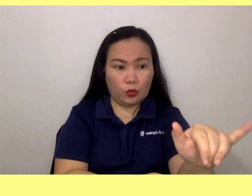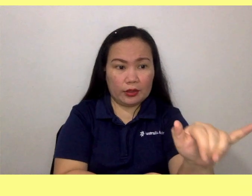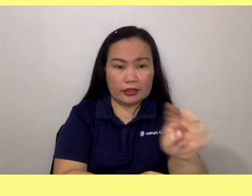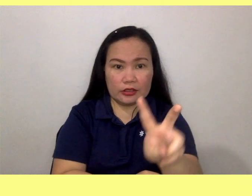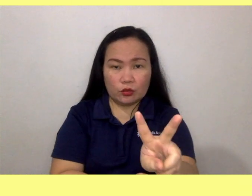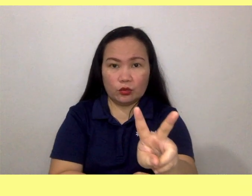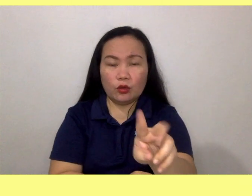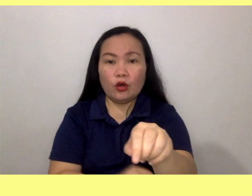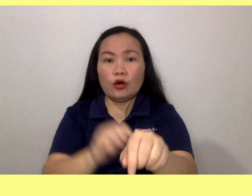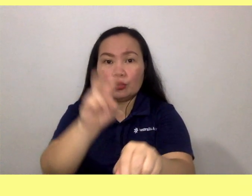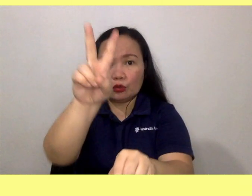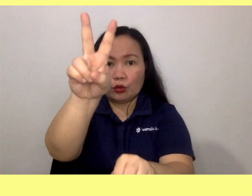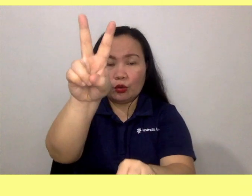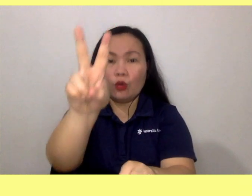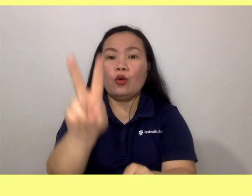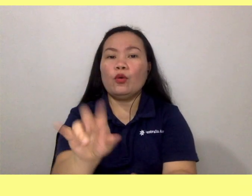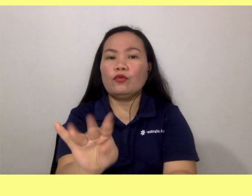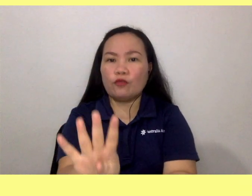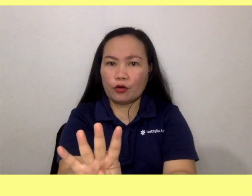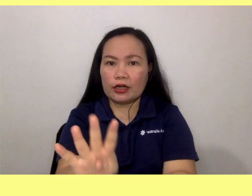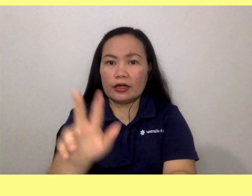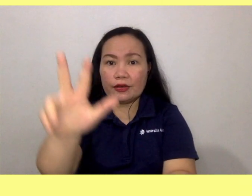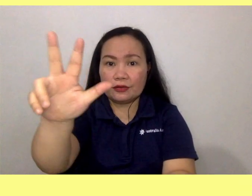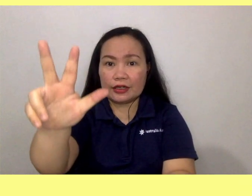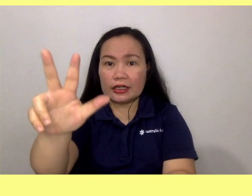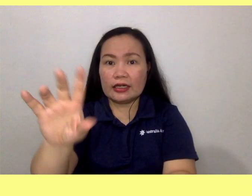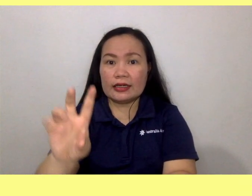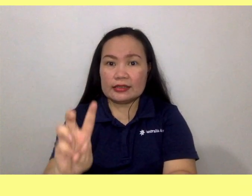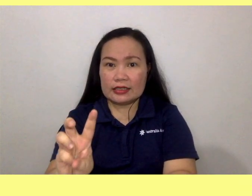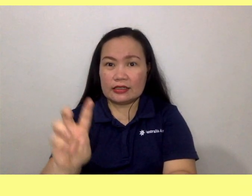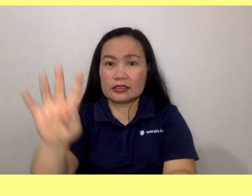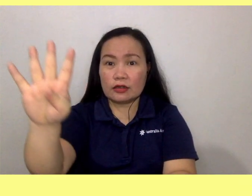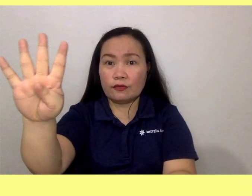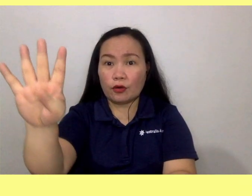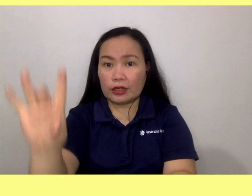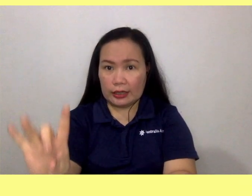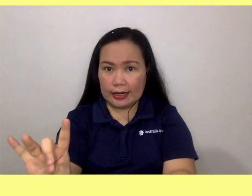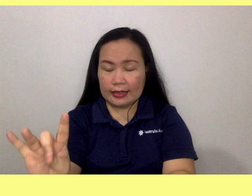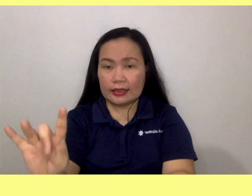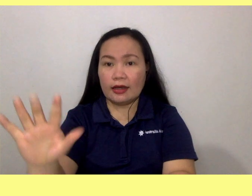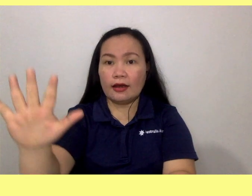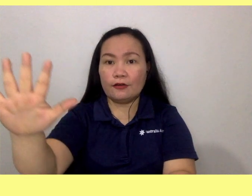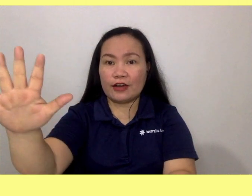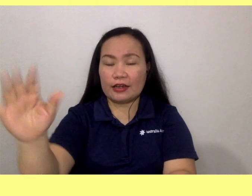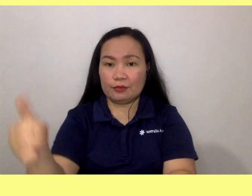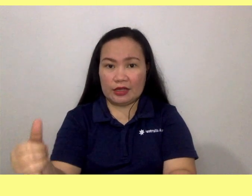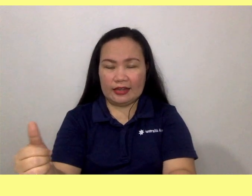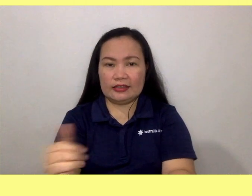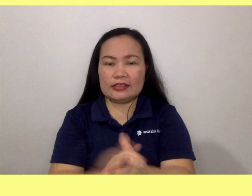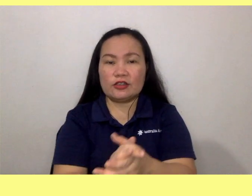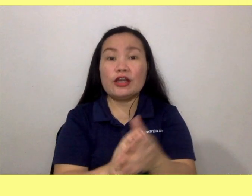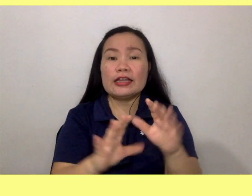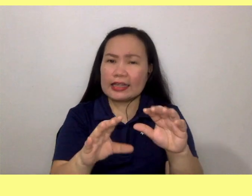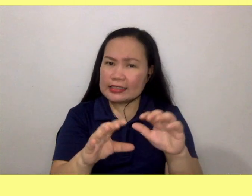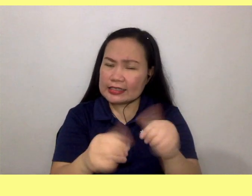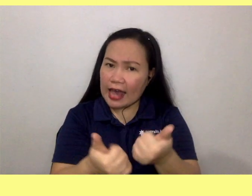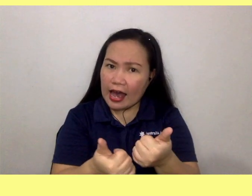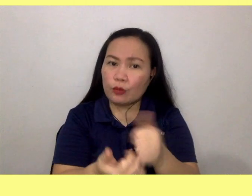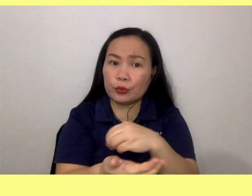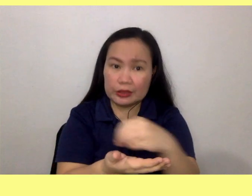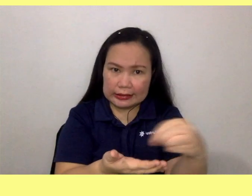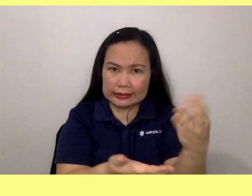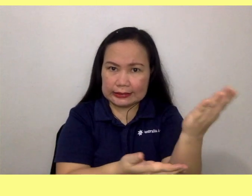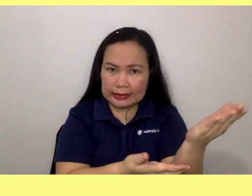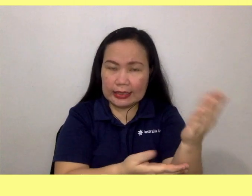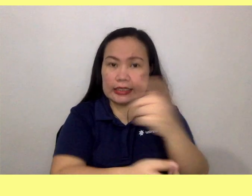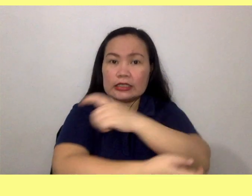2. When x is 2, y is 4, and so on. So, ganun lang natin siya isusulat using